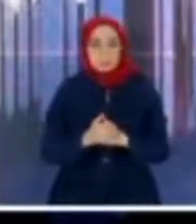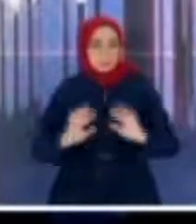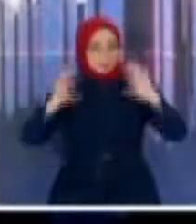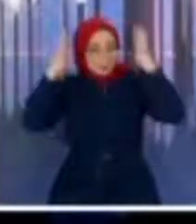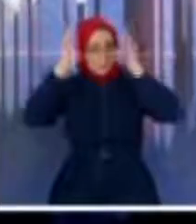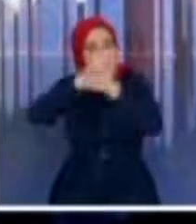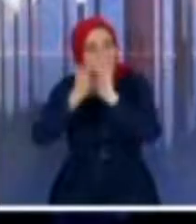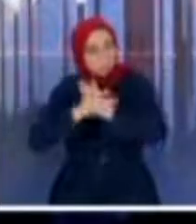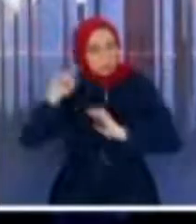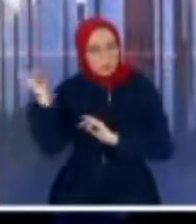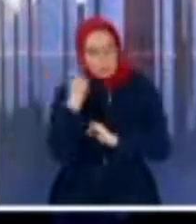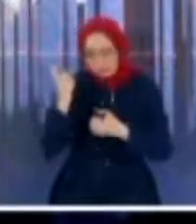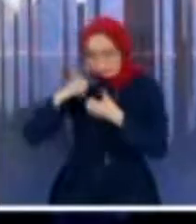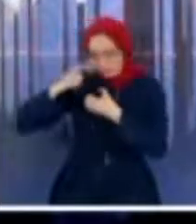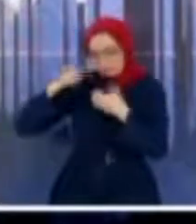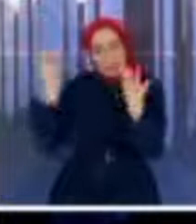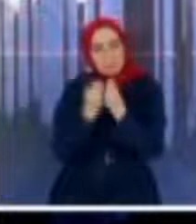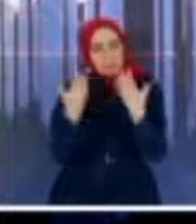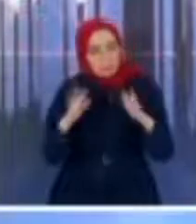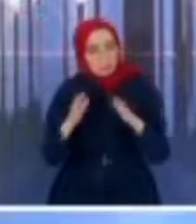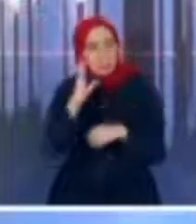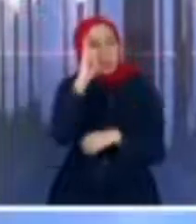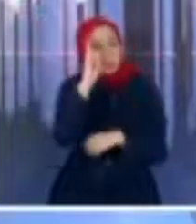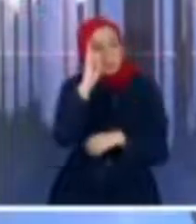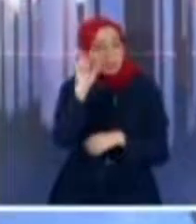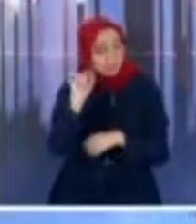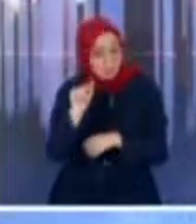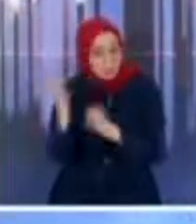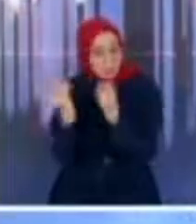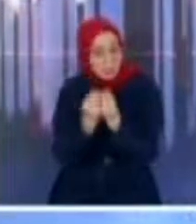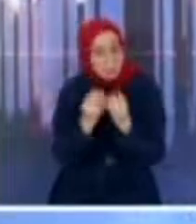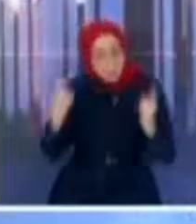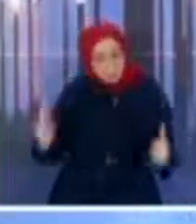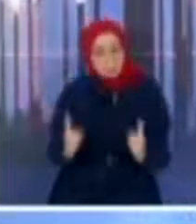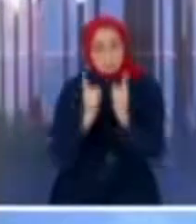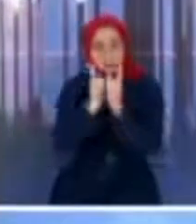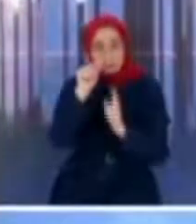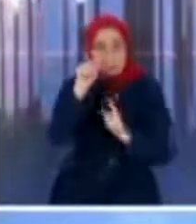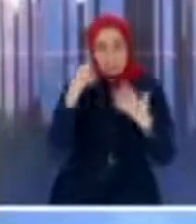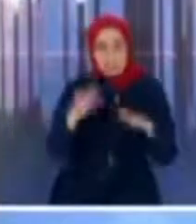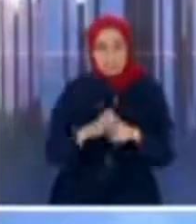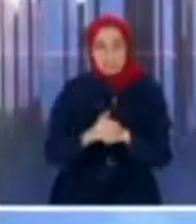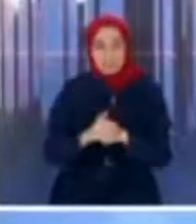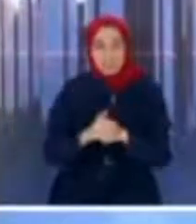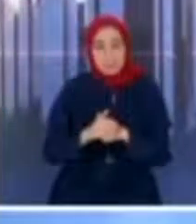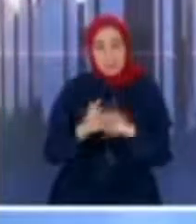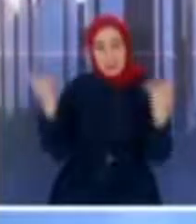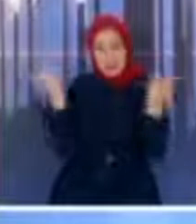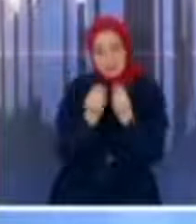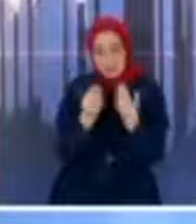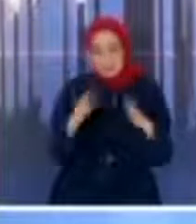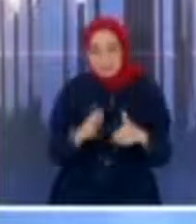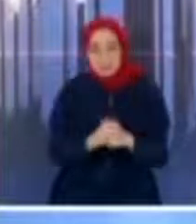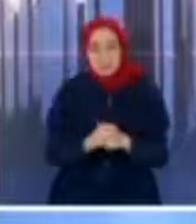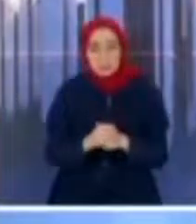شاركت معنا في ولاية باجة، صحيح ما وصلوش النهائي لكن حاضرين معنا، ما نجموش نختتموا الموسم ونختتموا برنامج على شلام من